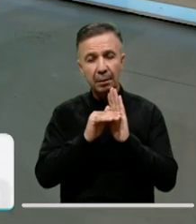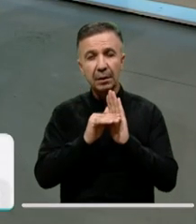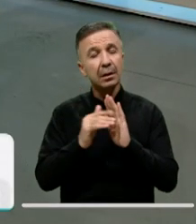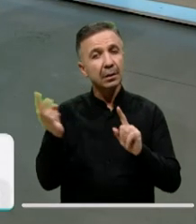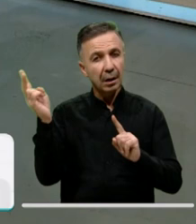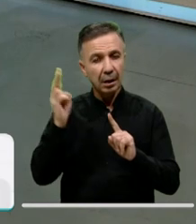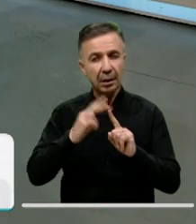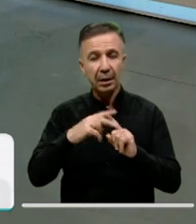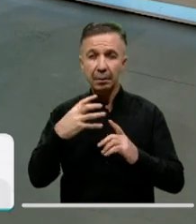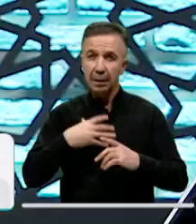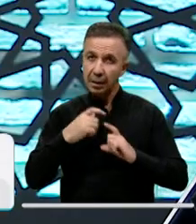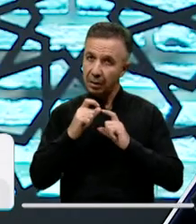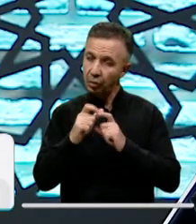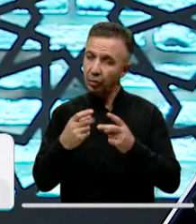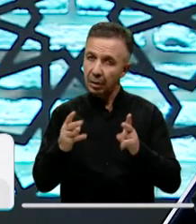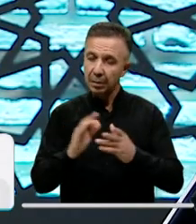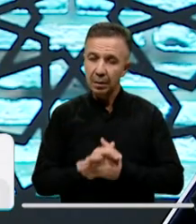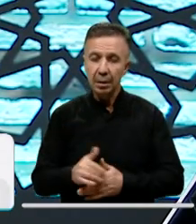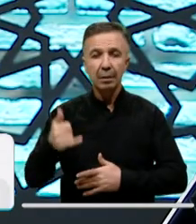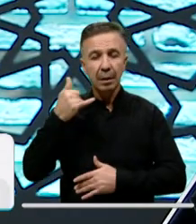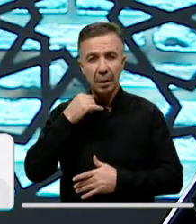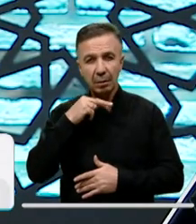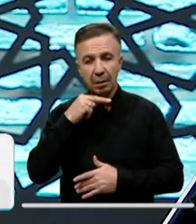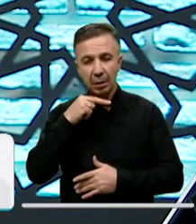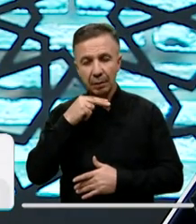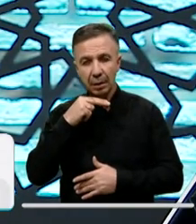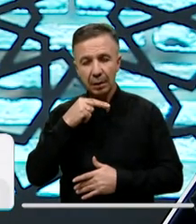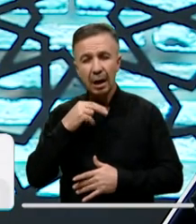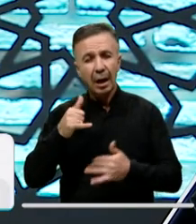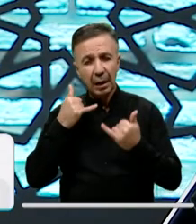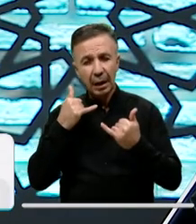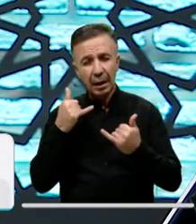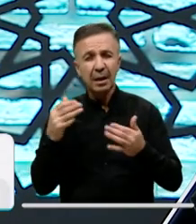hocamıza kendiniz sorabilirsiniz. 0312 alan koduyla